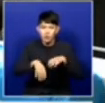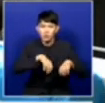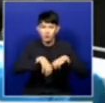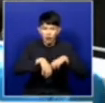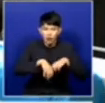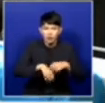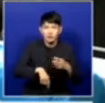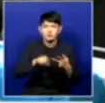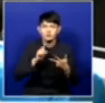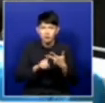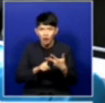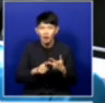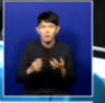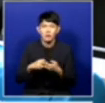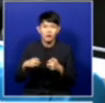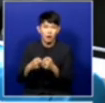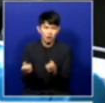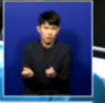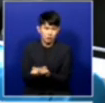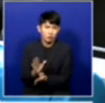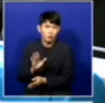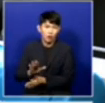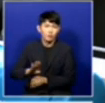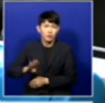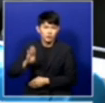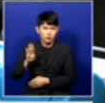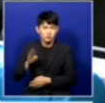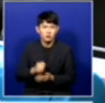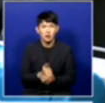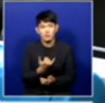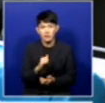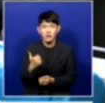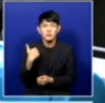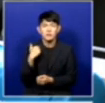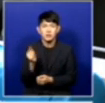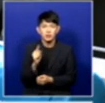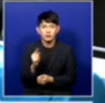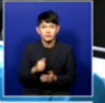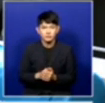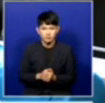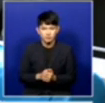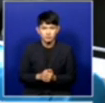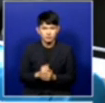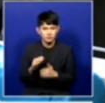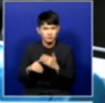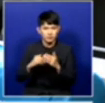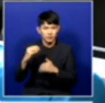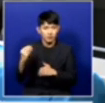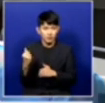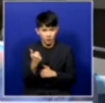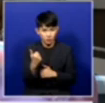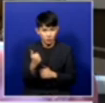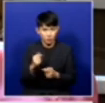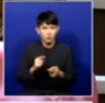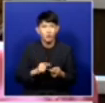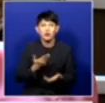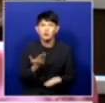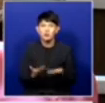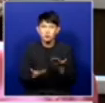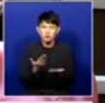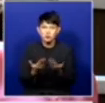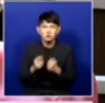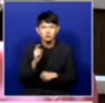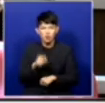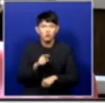ที่เกิดขึ้นกับธุรกิจดังกล่าวนั้นบางธุรกิจอาจจะกลับมาฟื้นตัวอย่างรวดเร็วบางธุรกิจก็อาจจะต้